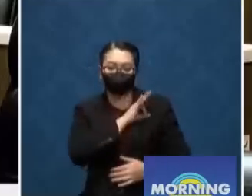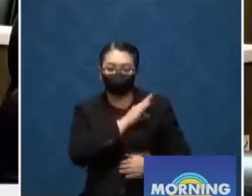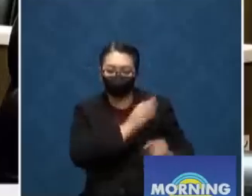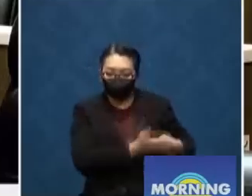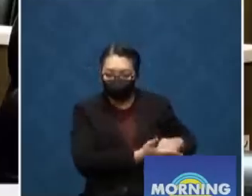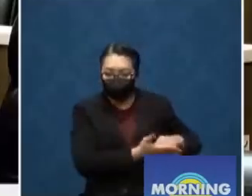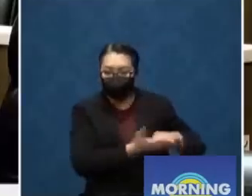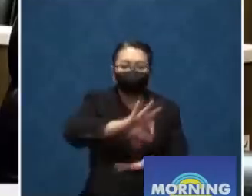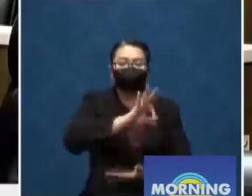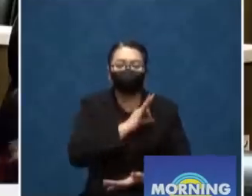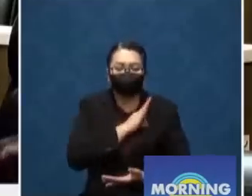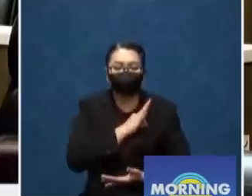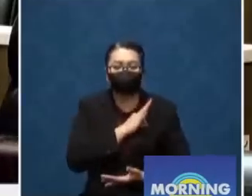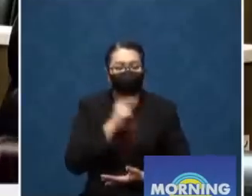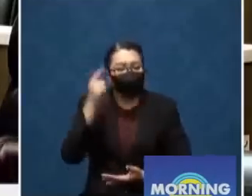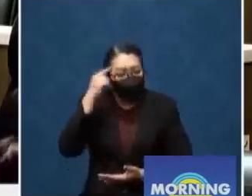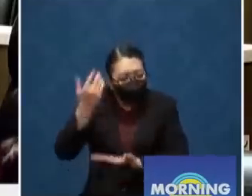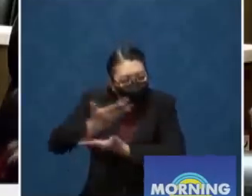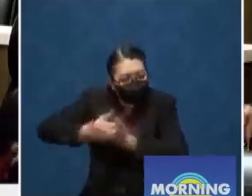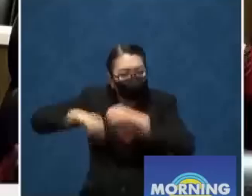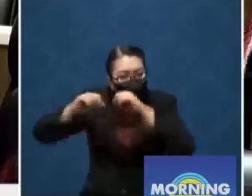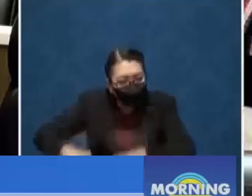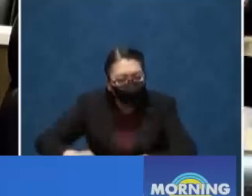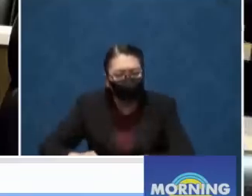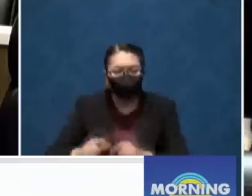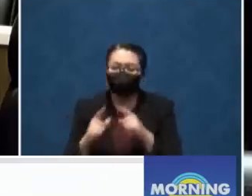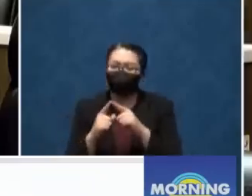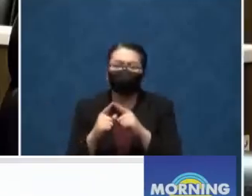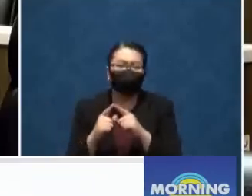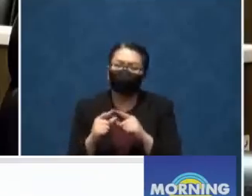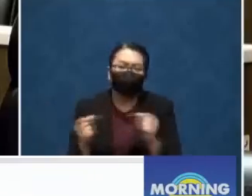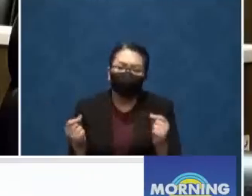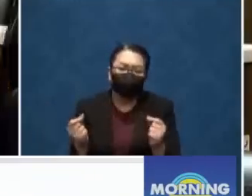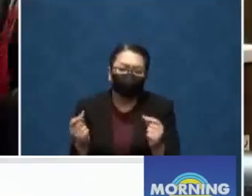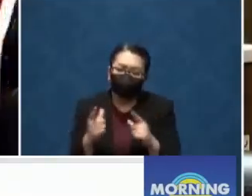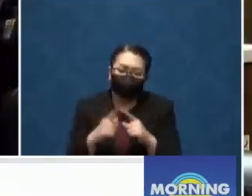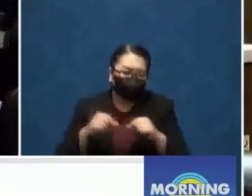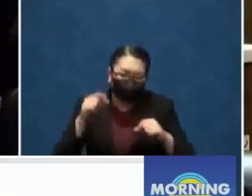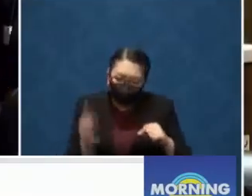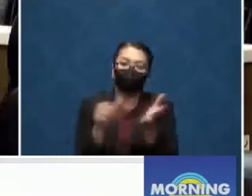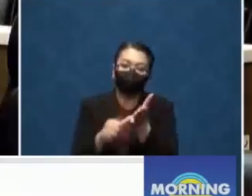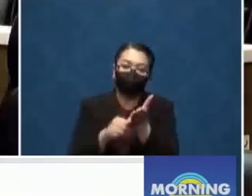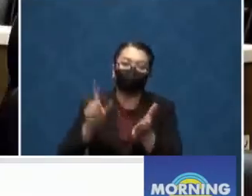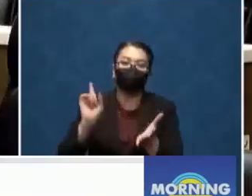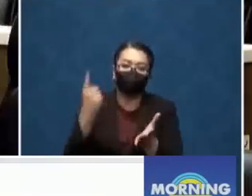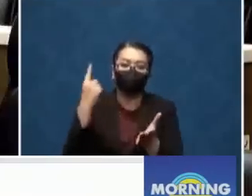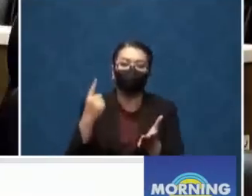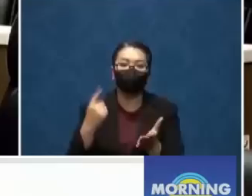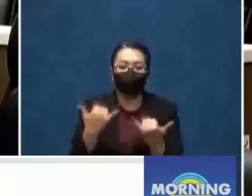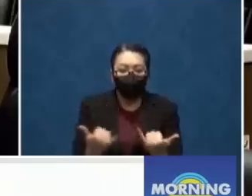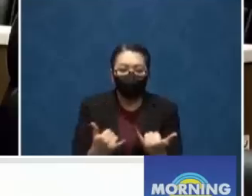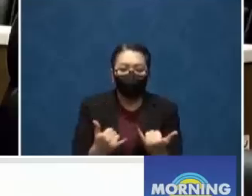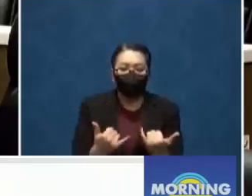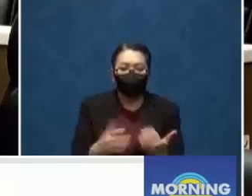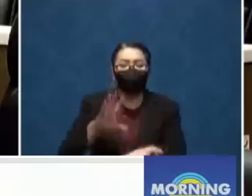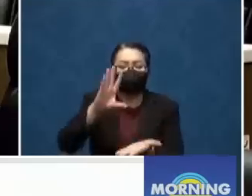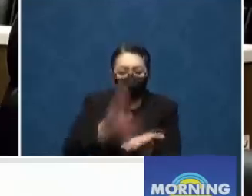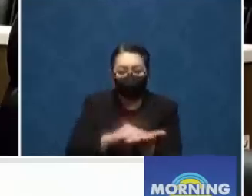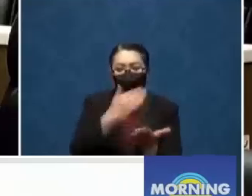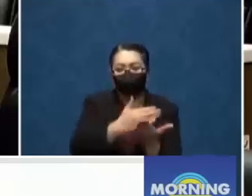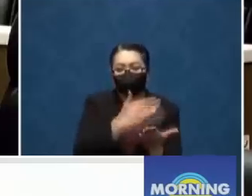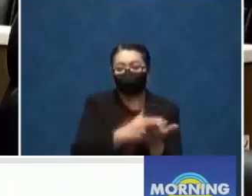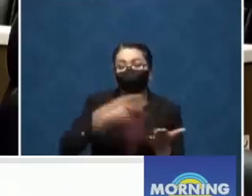แห่งนี้วินิจฉัยในเรื่องที่ไม่เป็นข้อที่จริงที่ปรากฏขึ้นวันนี้เป็นการบรรจุวาระ